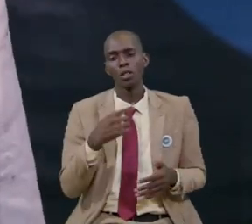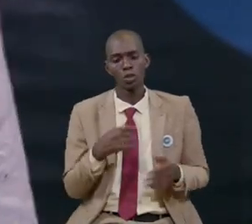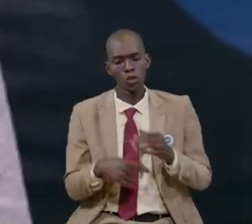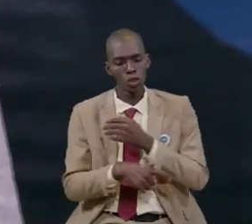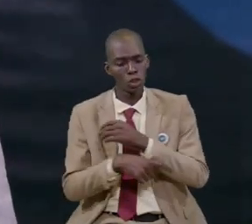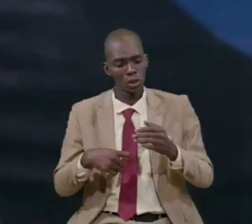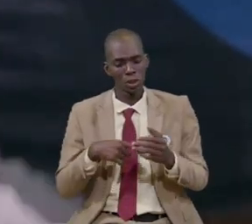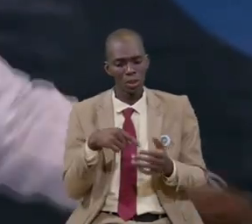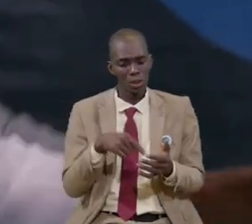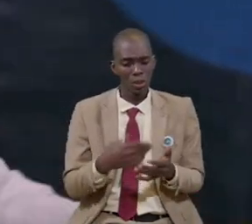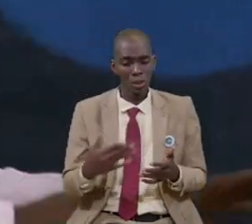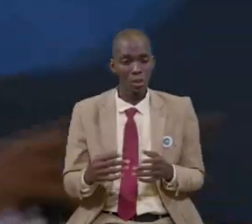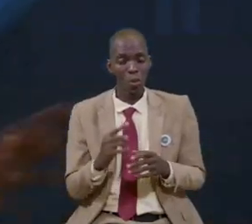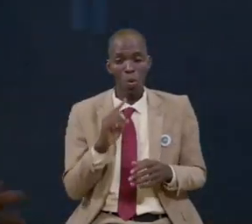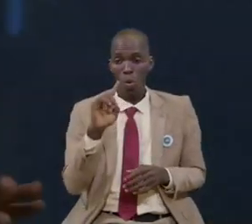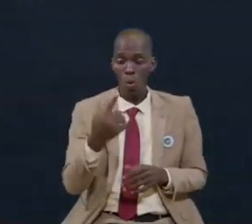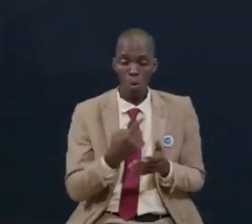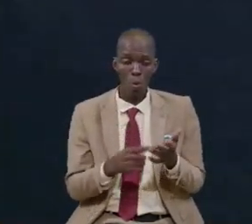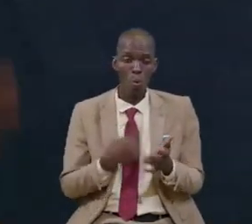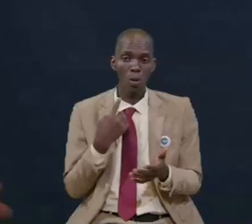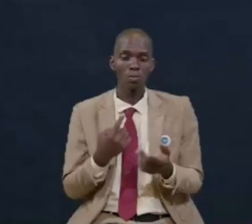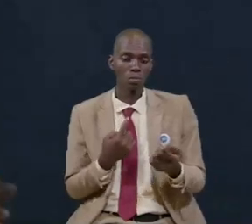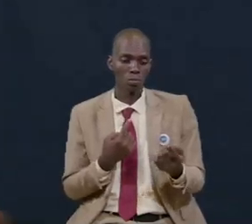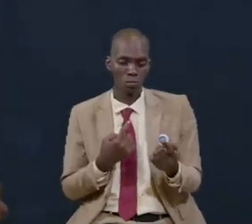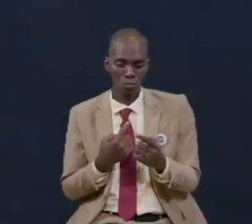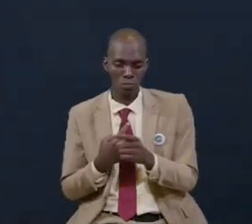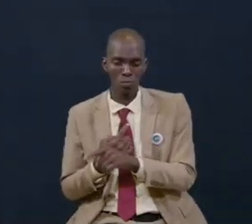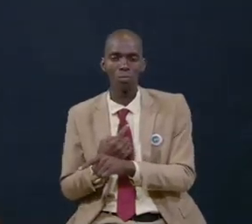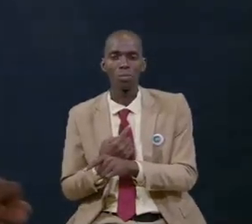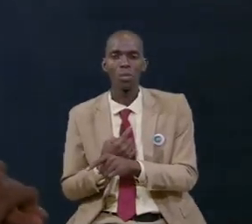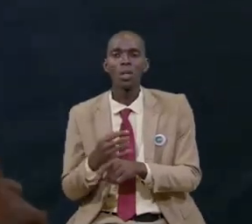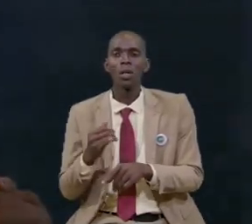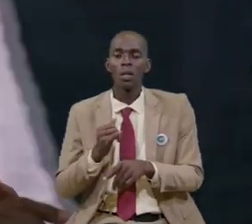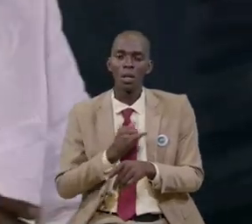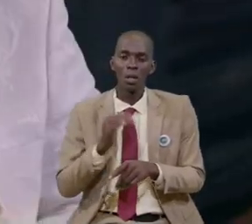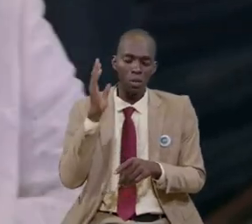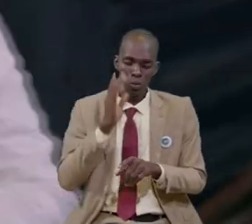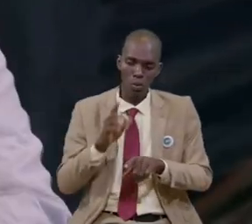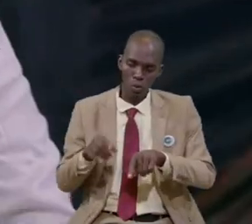seule fois, et je suis allé la première fois, j'ai pris